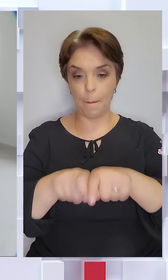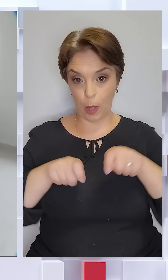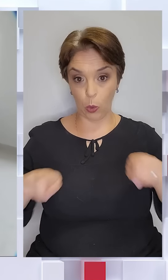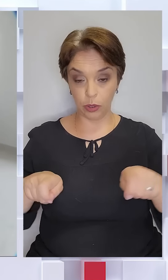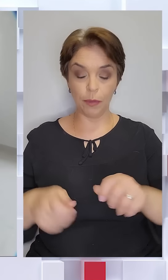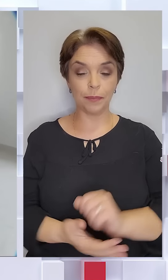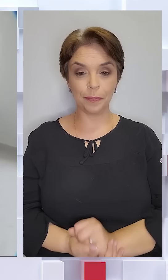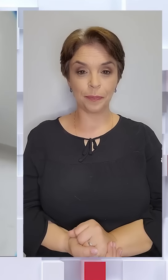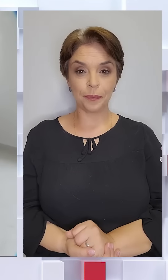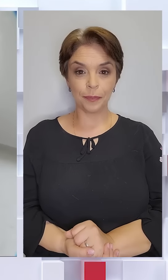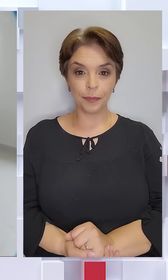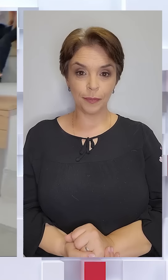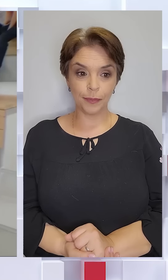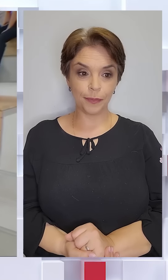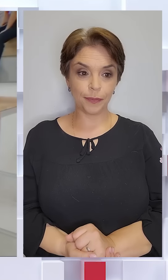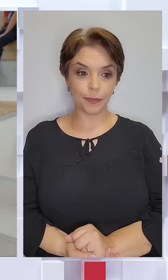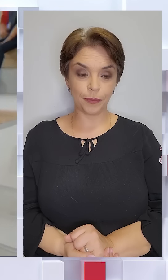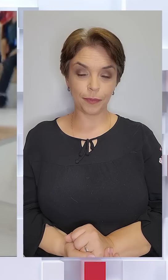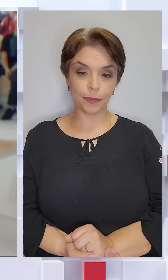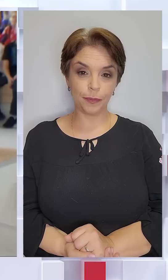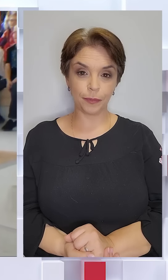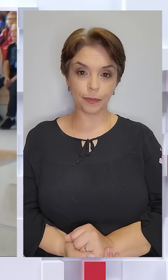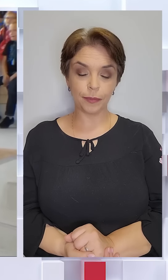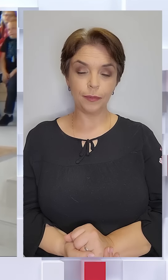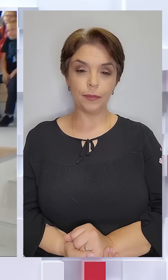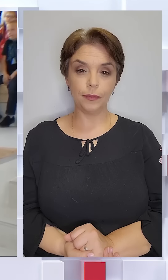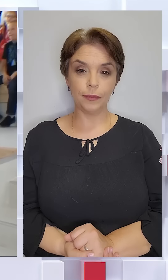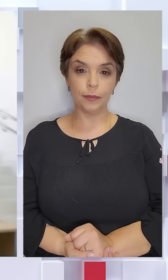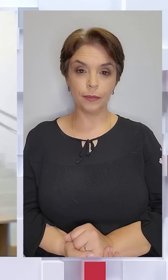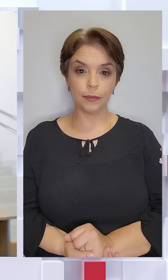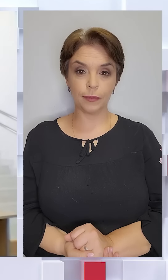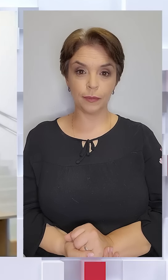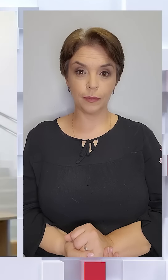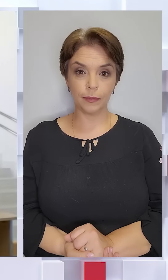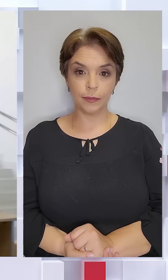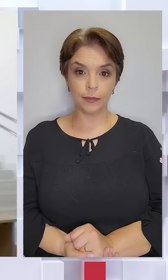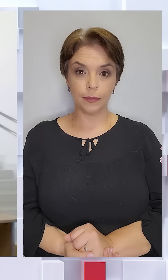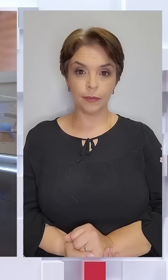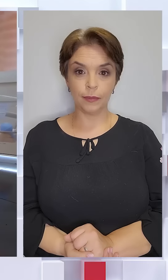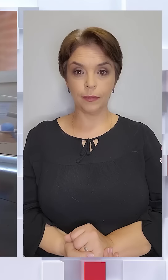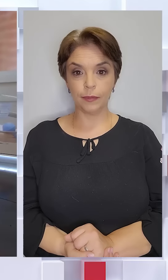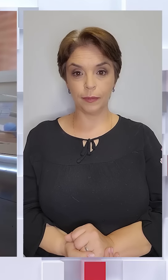пілотними. Інна Бондар, Марічка Кужик, Тетяна Хомич та Іван Павлович. ТСН 1+1. Марафон. Єдині новини.